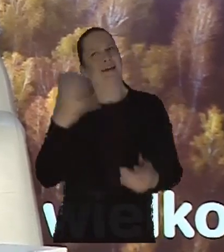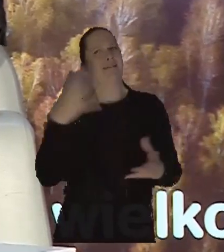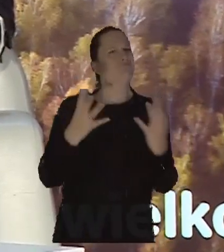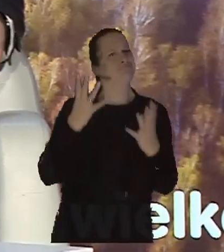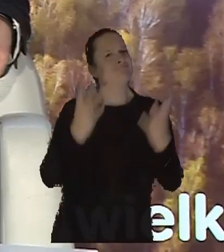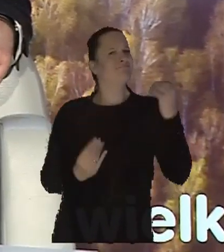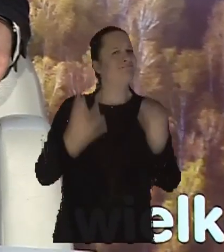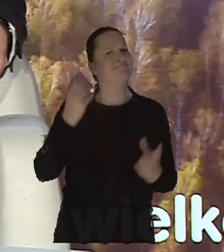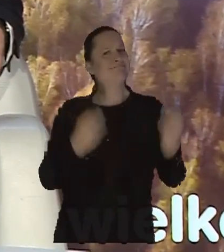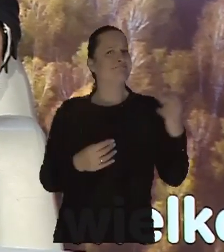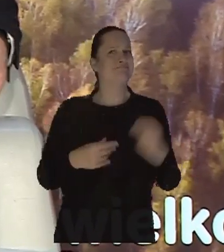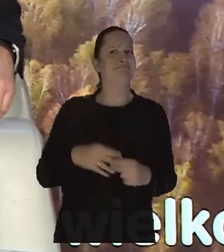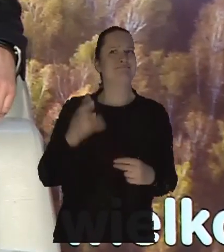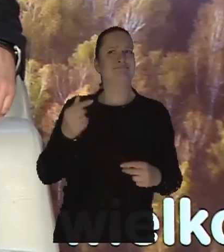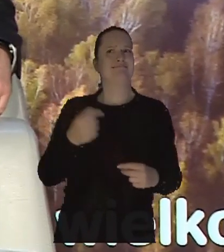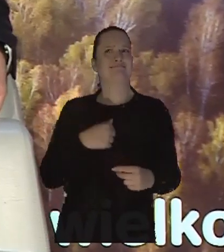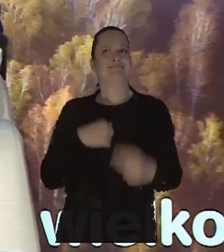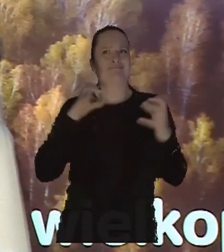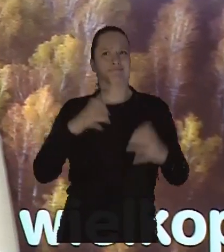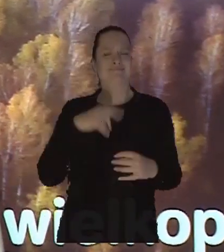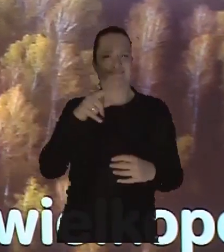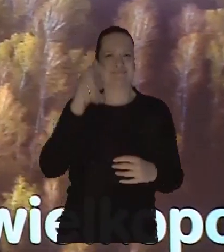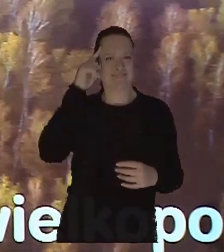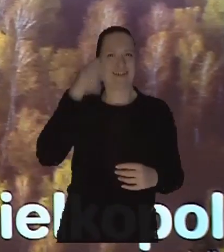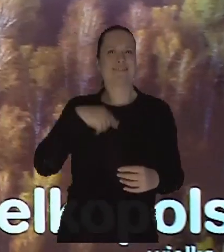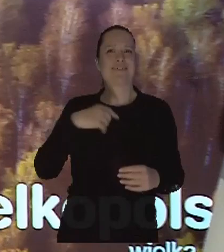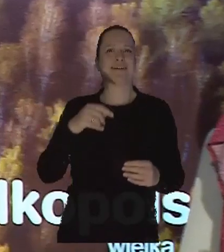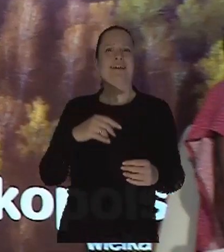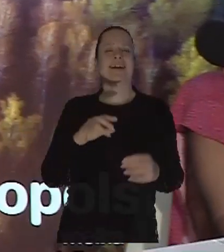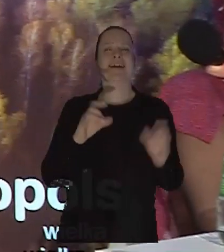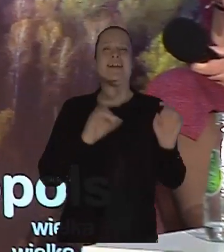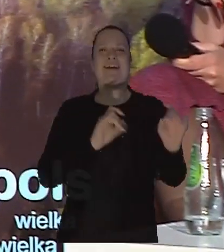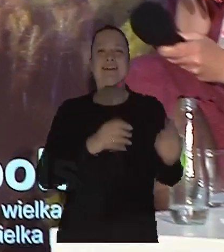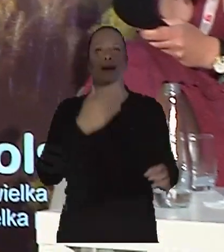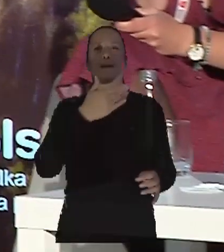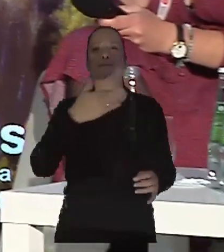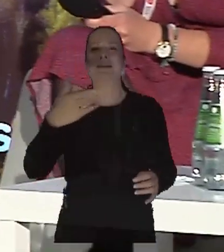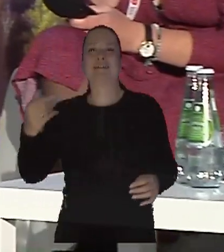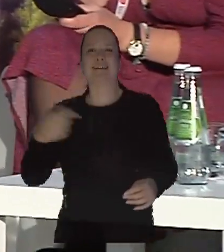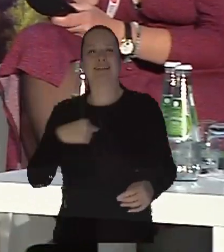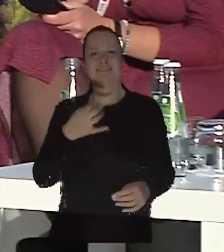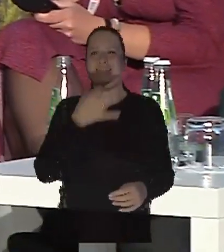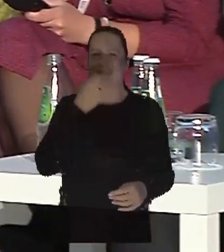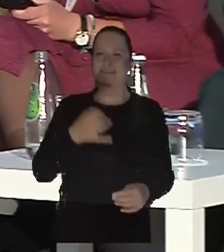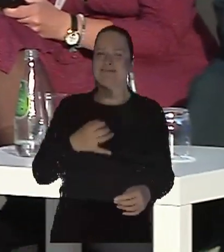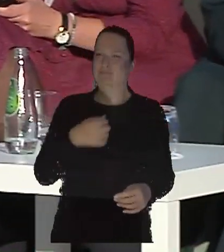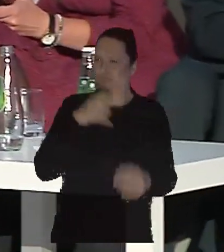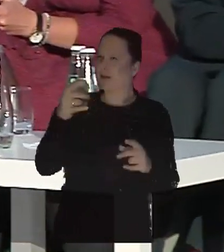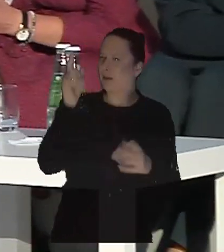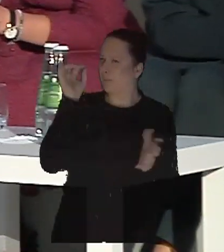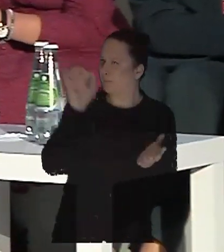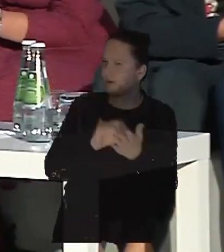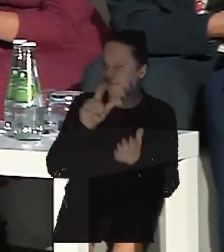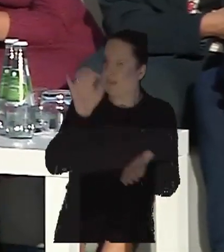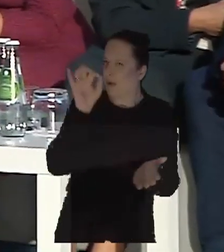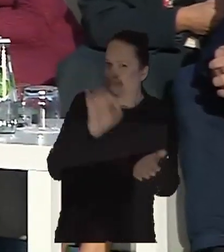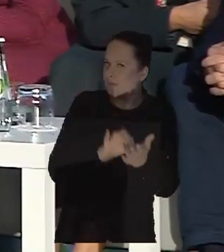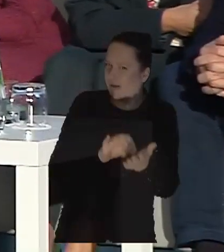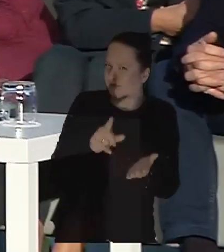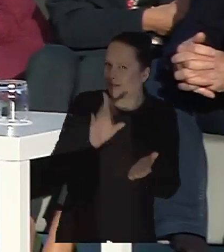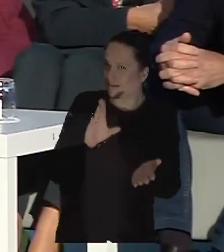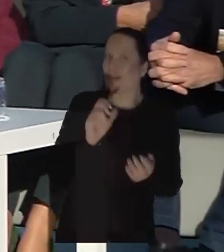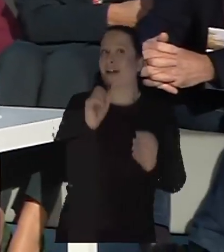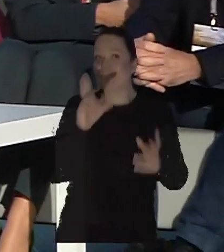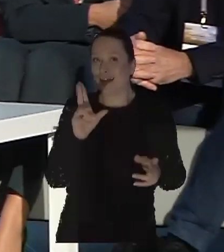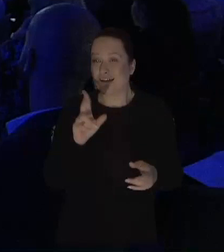ja Hubertem będę. Jesteście pewni, że to jest ta odpowiedź? Nie jesteśmy pewni żadnej, także... I dobrze, bo się